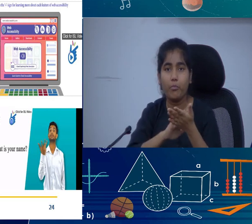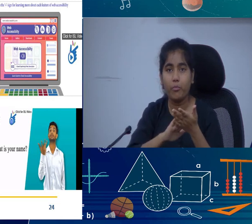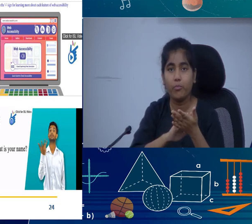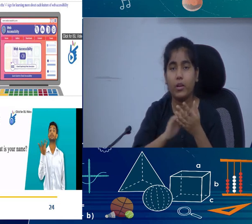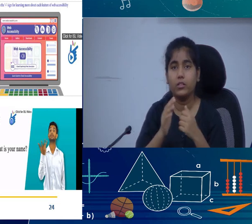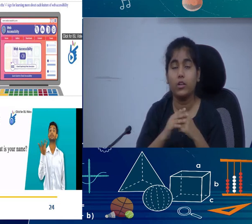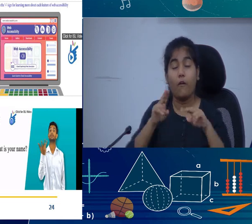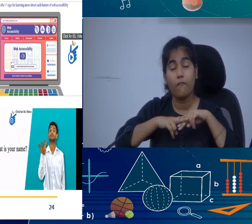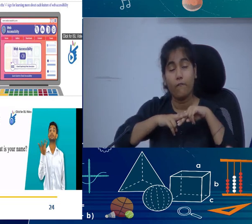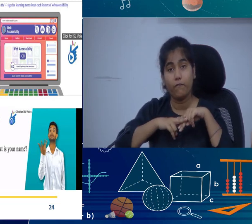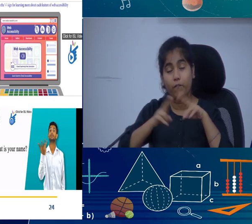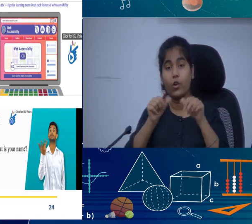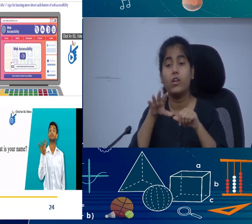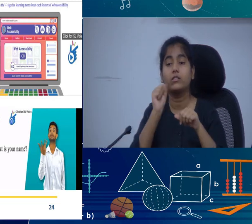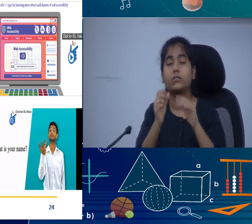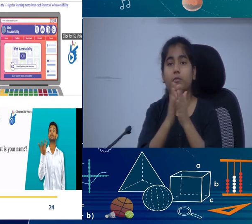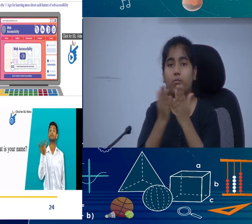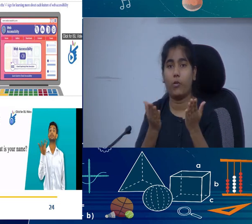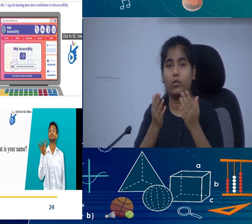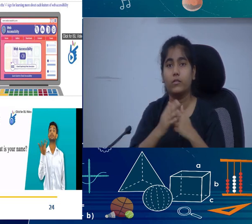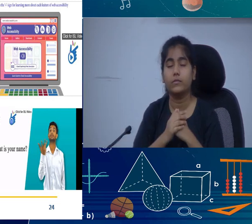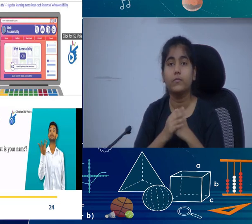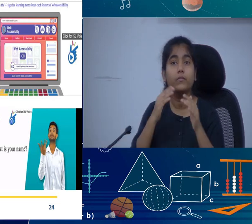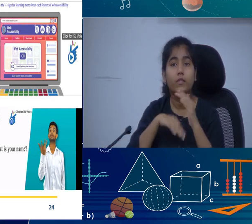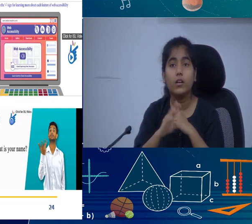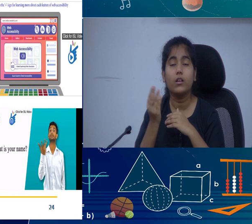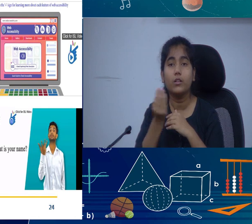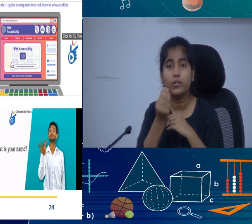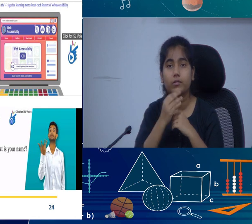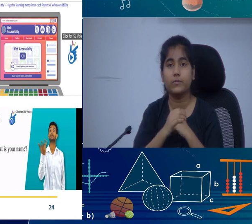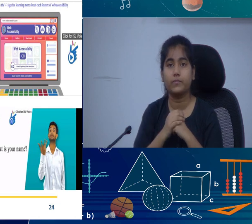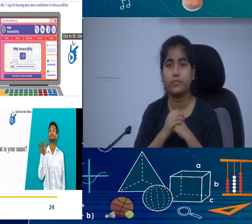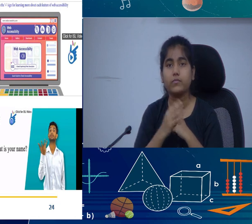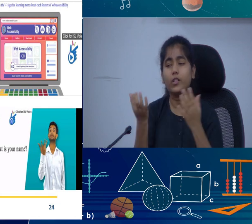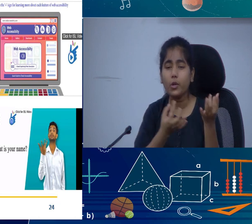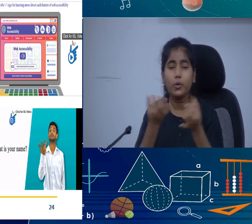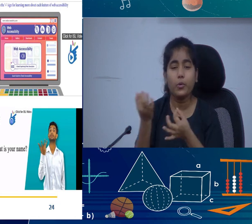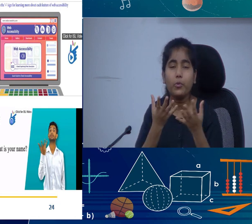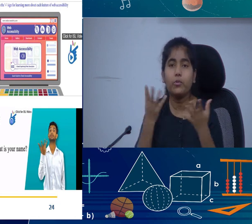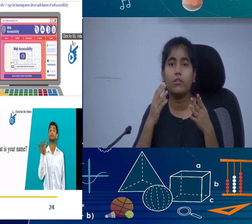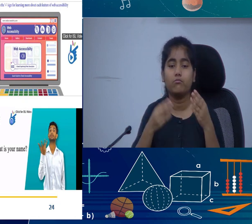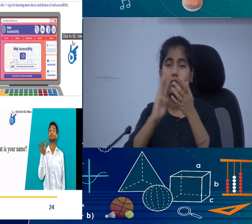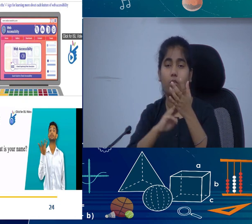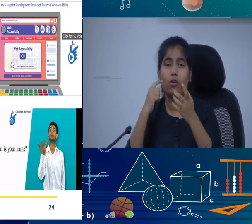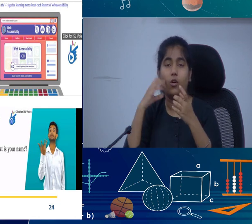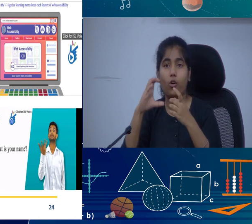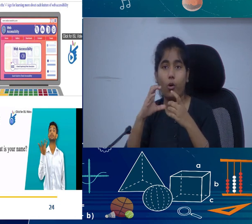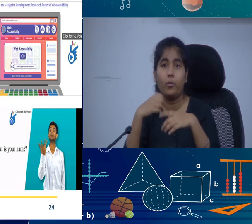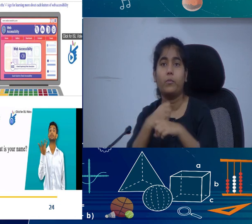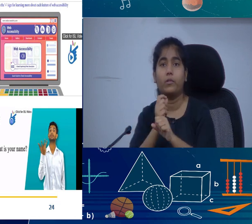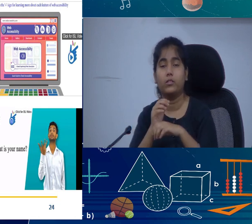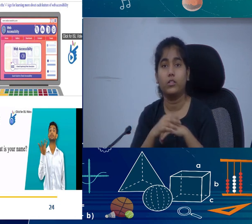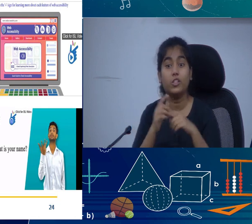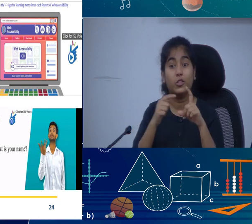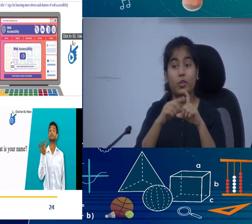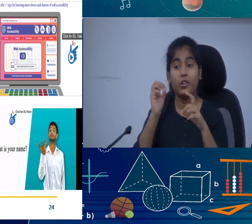एक नेक्स्ट है, उसी के ही हमने कुछ एक्टिविटी बेस्ड लर्निंग दिया है एंड फुली एक्सेसिबल ई कॉमिक बनाई है, जिसके अंदर कुछ